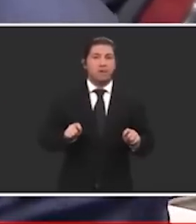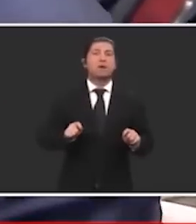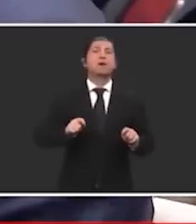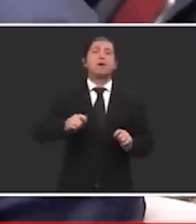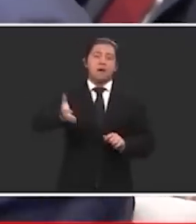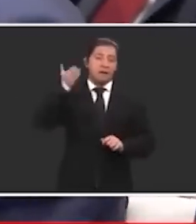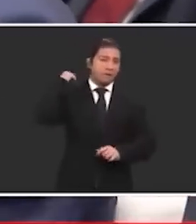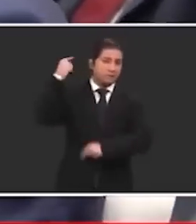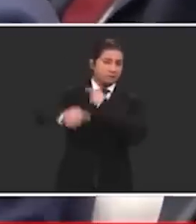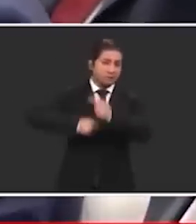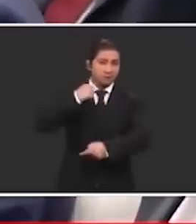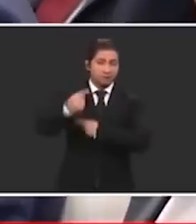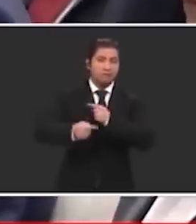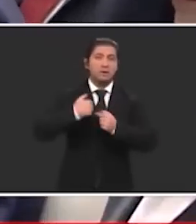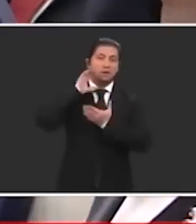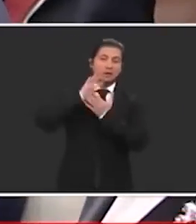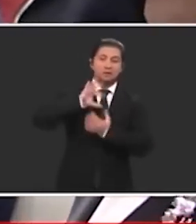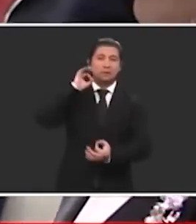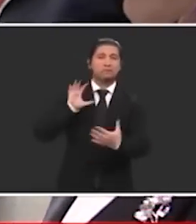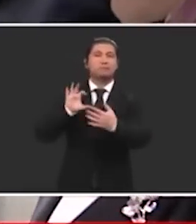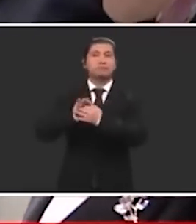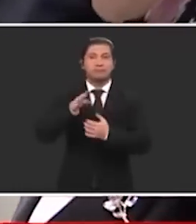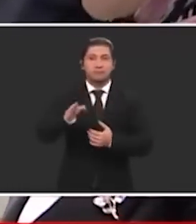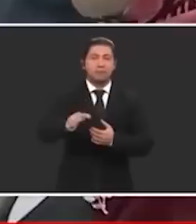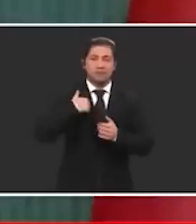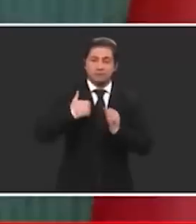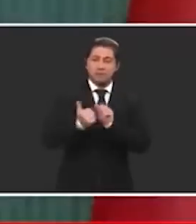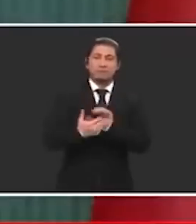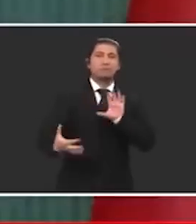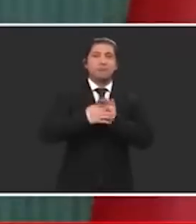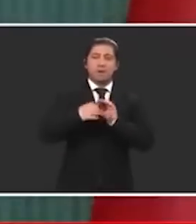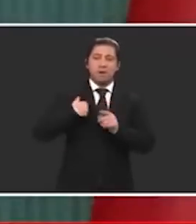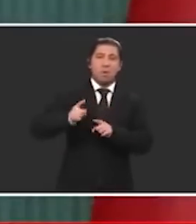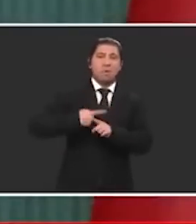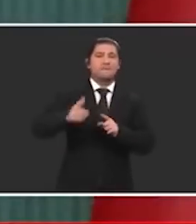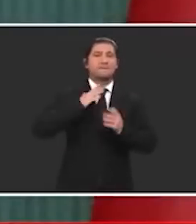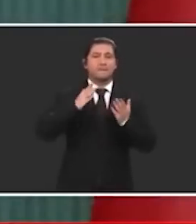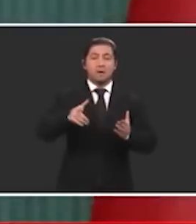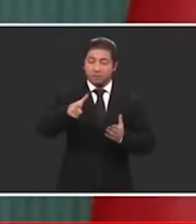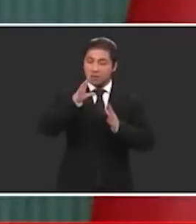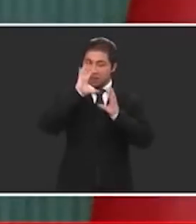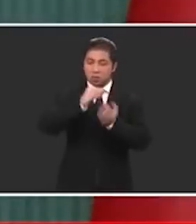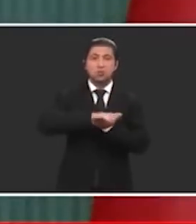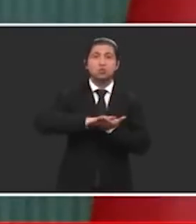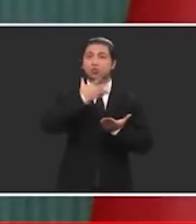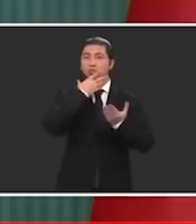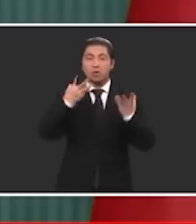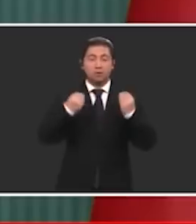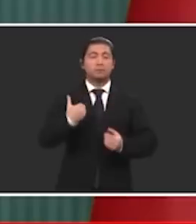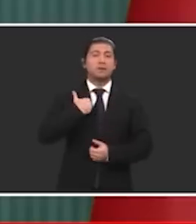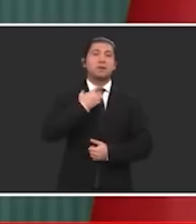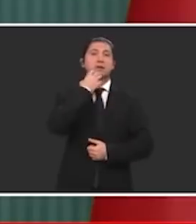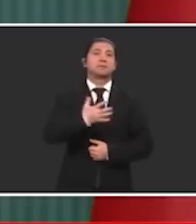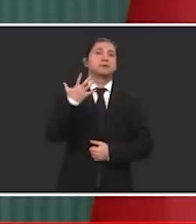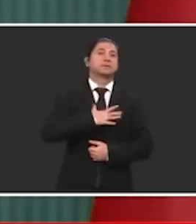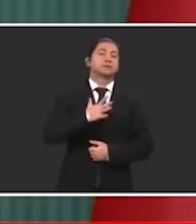beşeri ve kültürel bağlarımızın olduğu Sudan'ın bir an önce istikrara kavuşması en büyük temennimizdir.